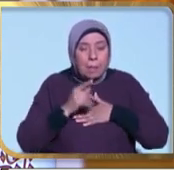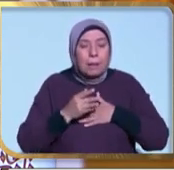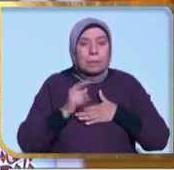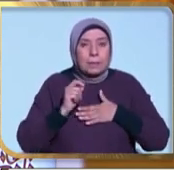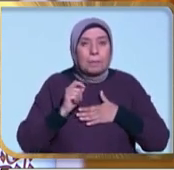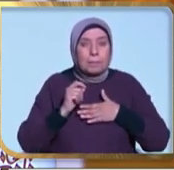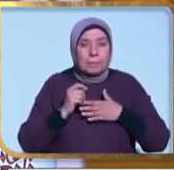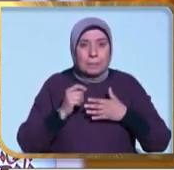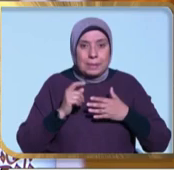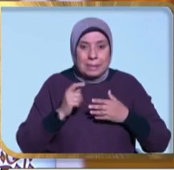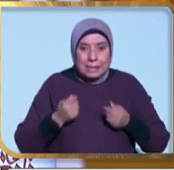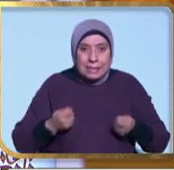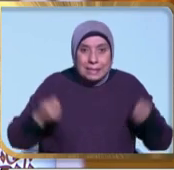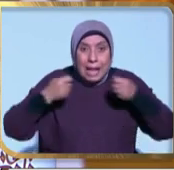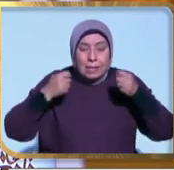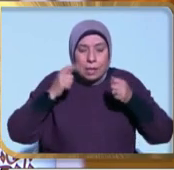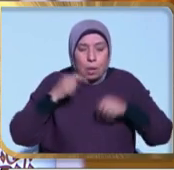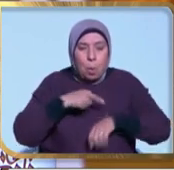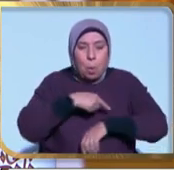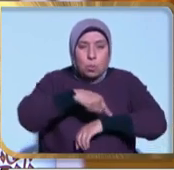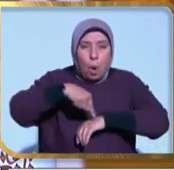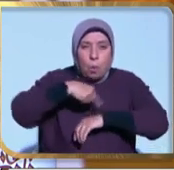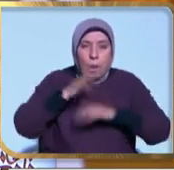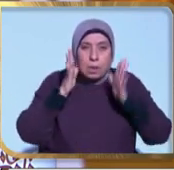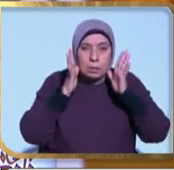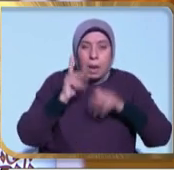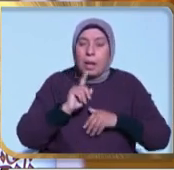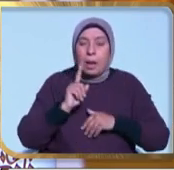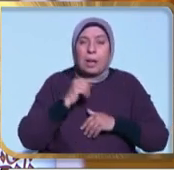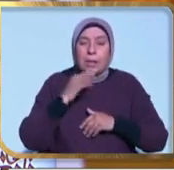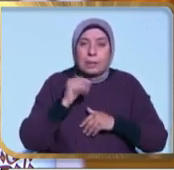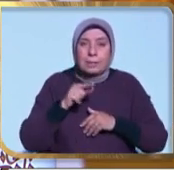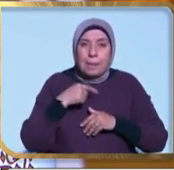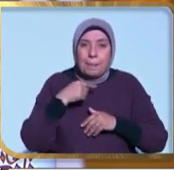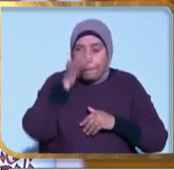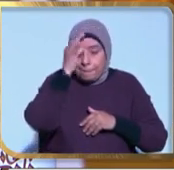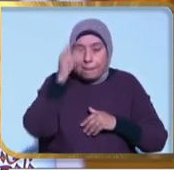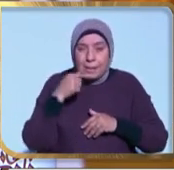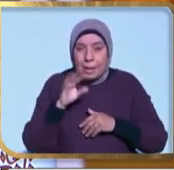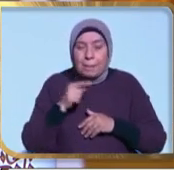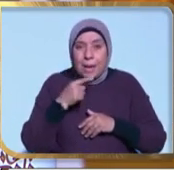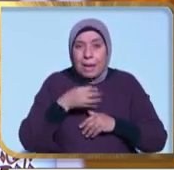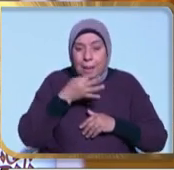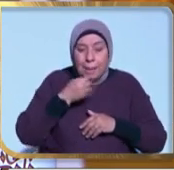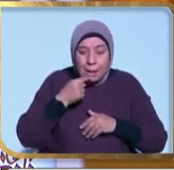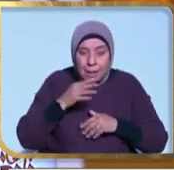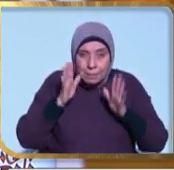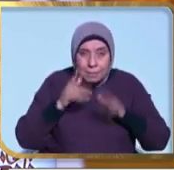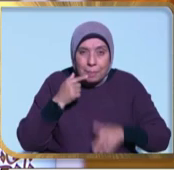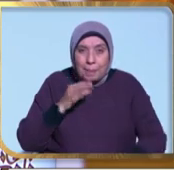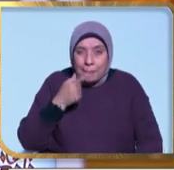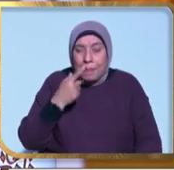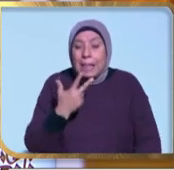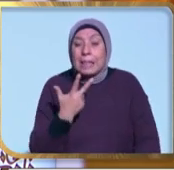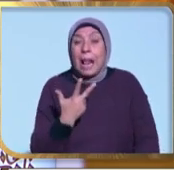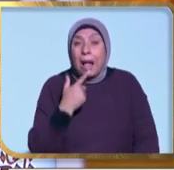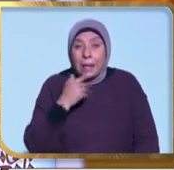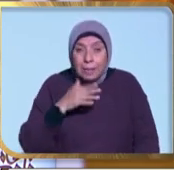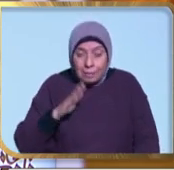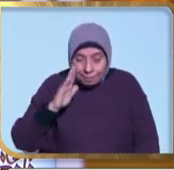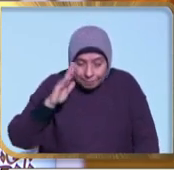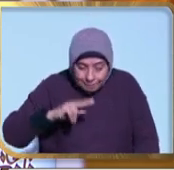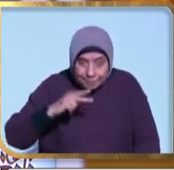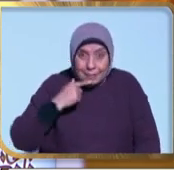تلحق انك تفتح الباب للطارق لو بتسبح ثلاث تسبيحات خليهم واحده لو بتقرا سوره بعد الفاتحه اقرا فاتحه